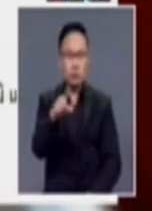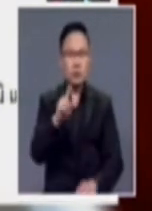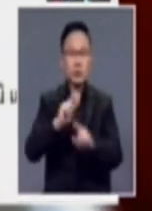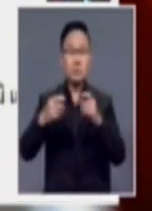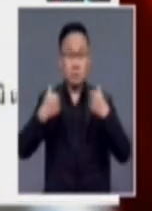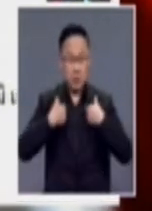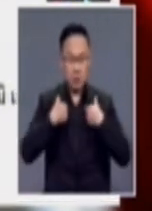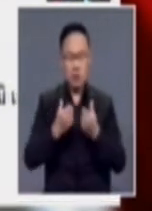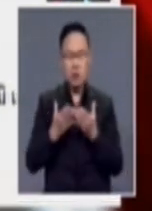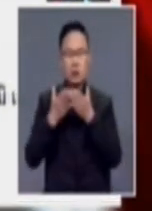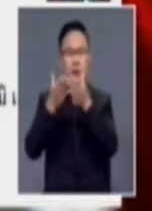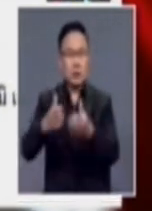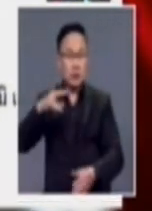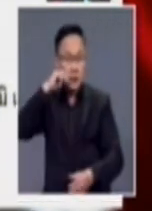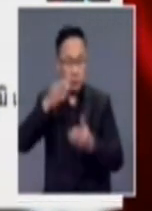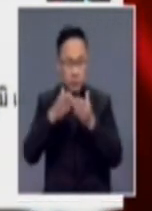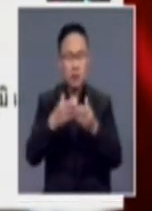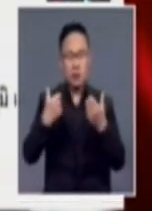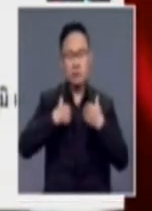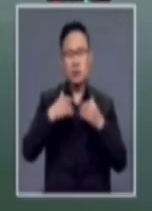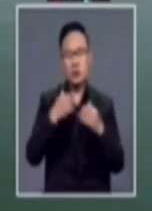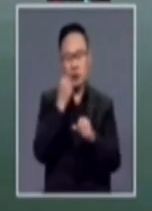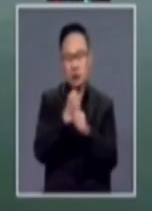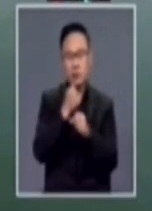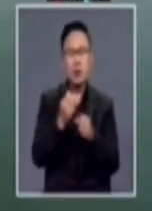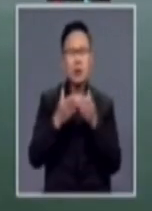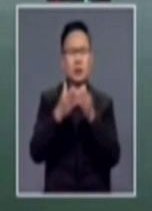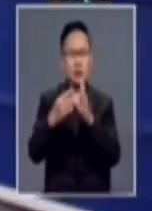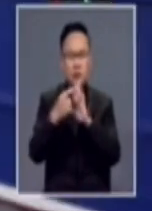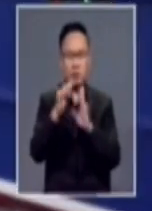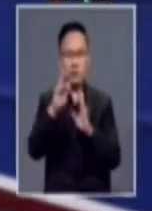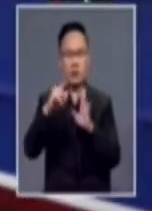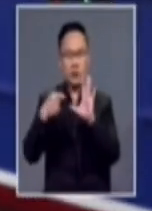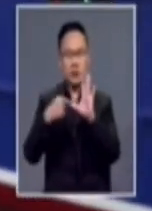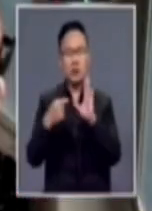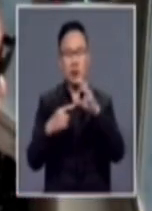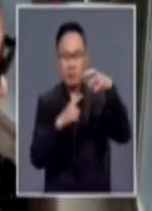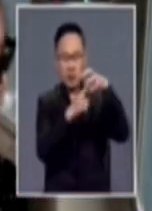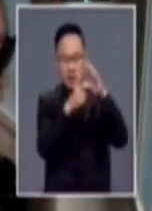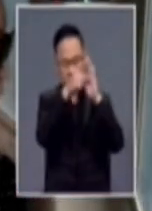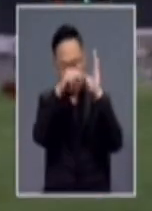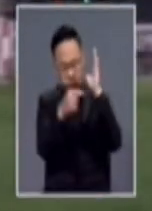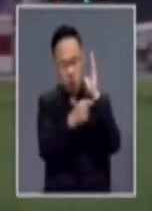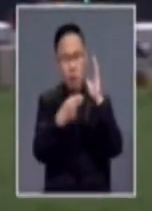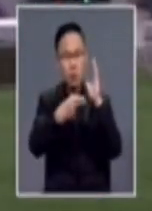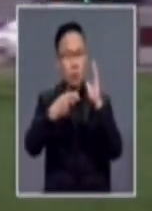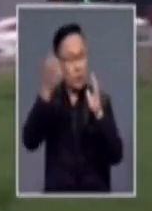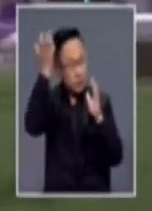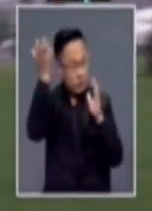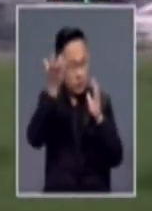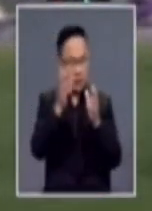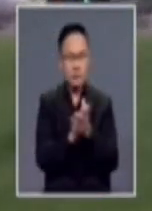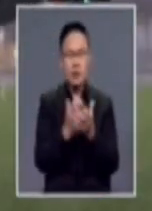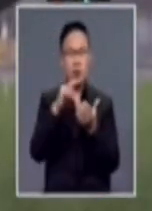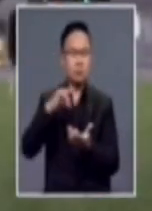างน้ำมีการพัฒนาการขนส่งทางชายฝั่งคือการเดินเรือเฟอร์รี่ข้ามอ่าวไทยตอนบนจากพัทยาไปหัวหินส่วนการคมนาคมข